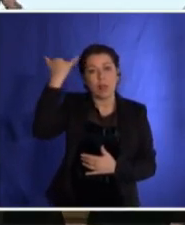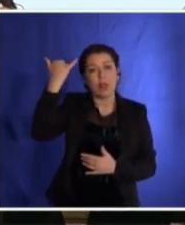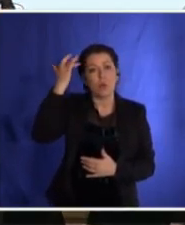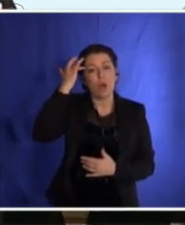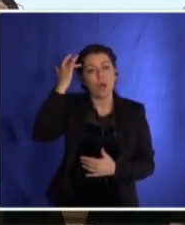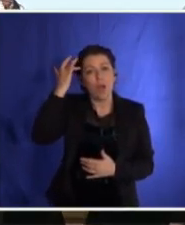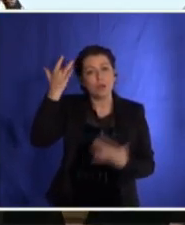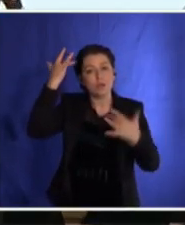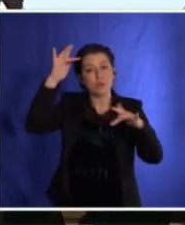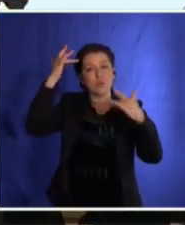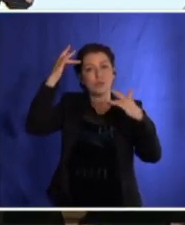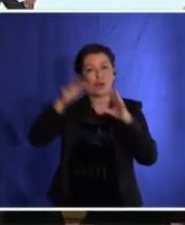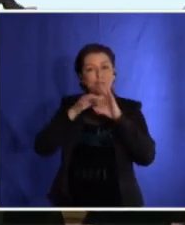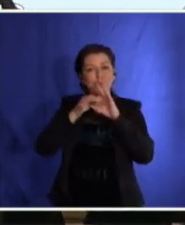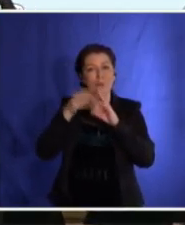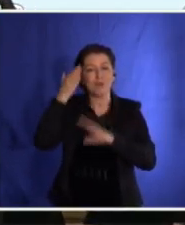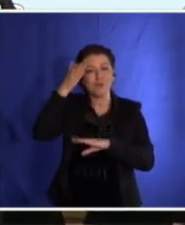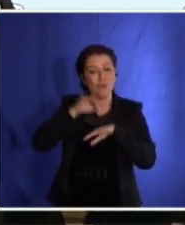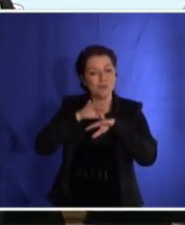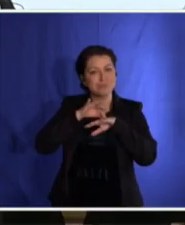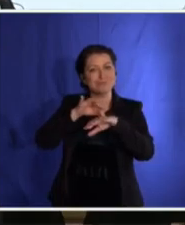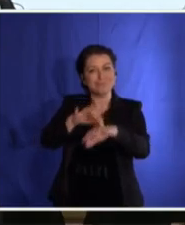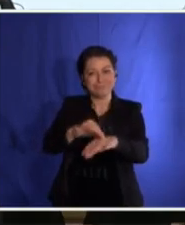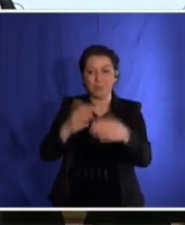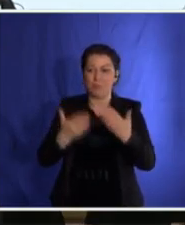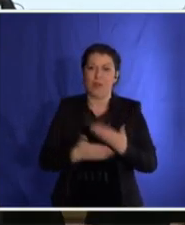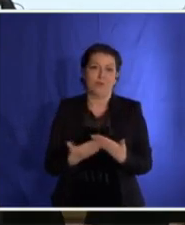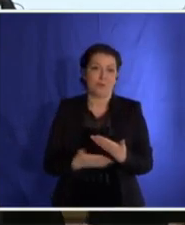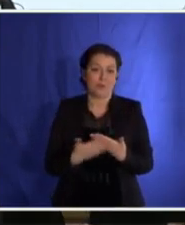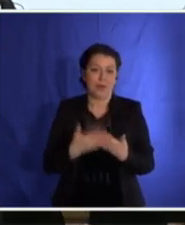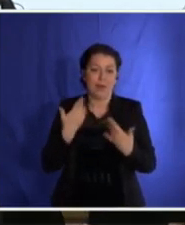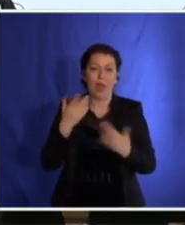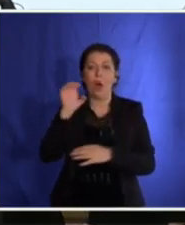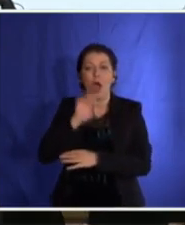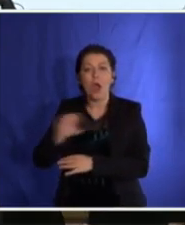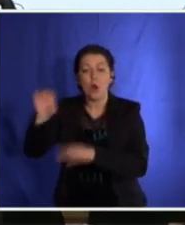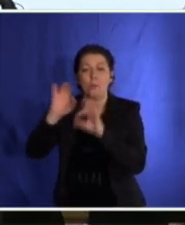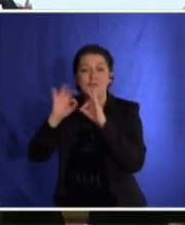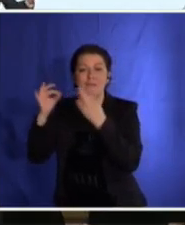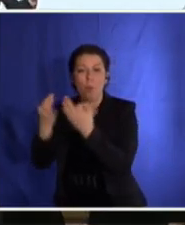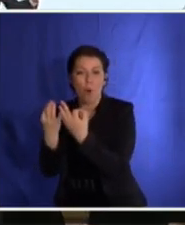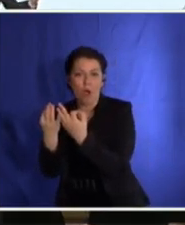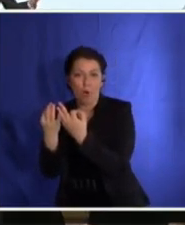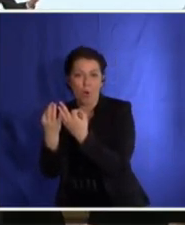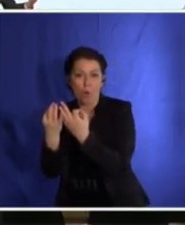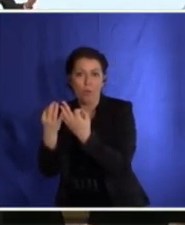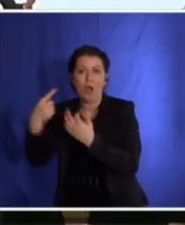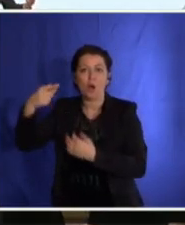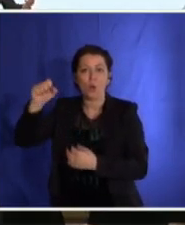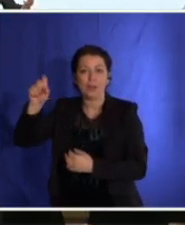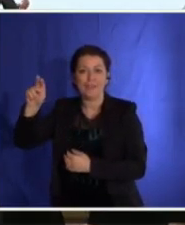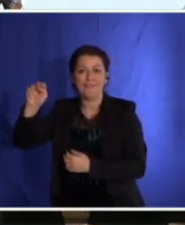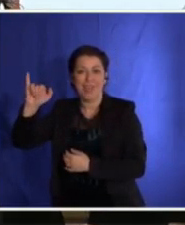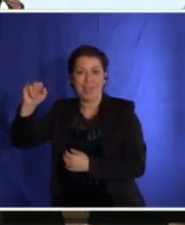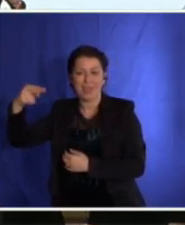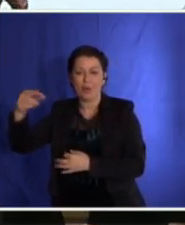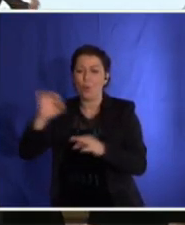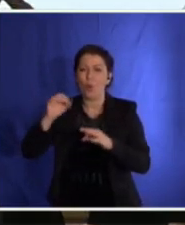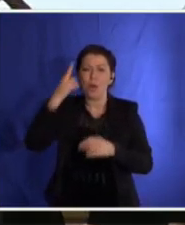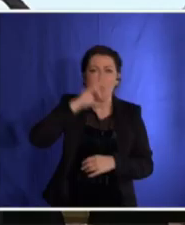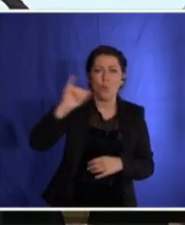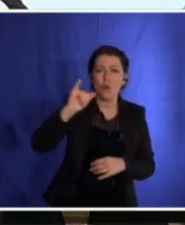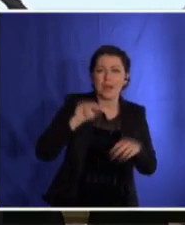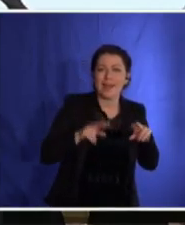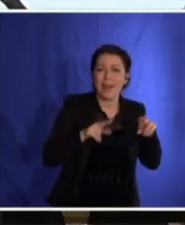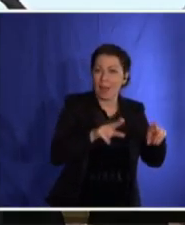die Zukunft weiterführt, wie etwa das Europaforum in Göttweig oder die Uni in Krems oder überhaupt